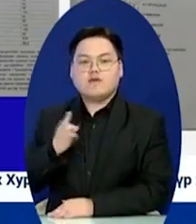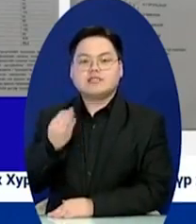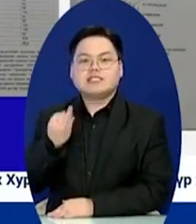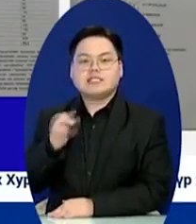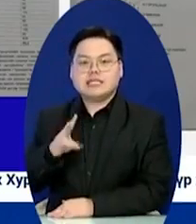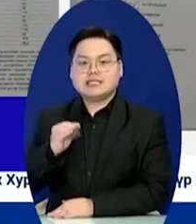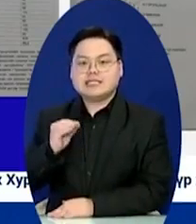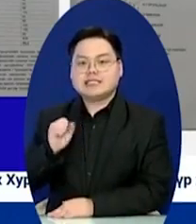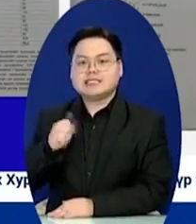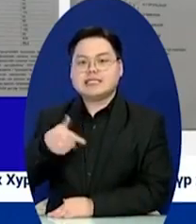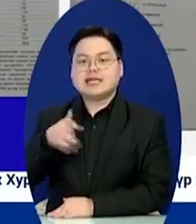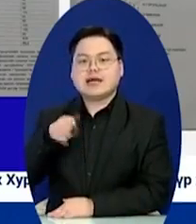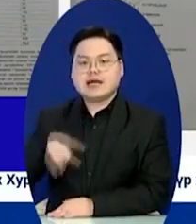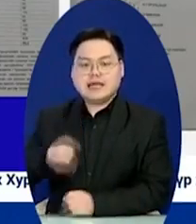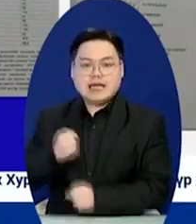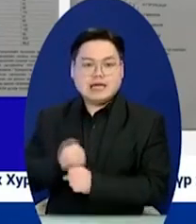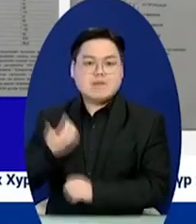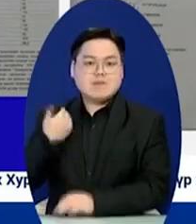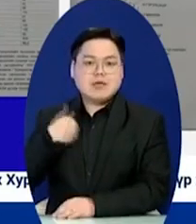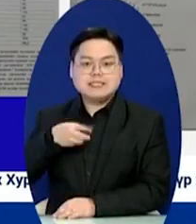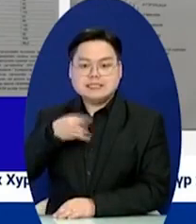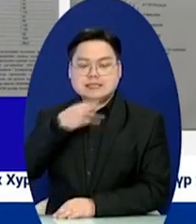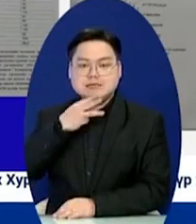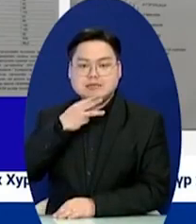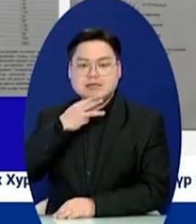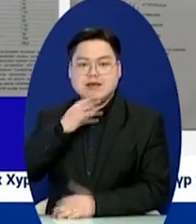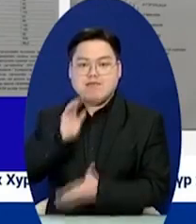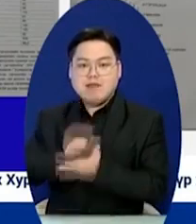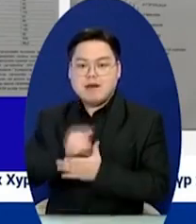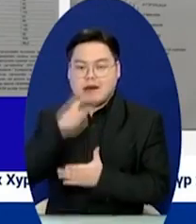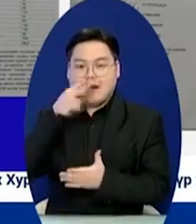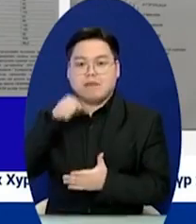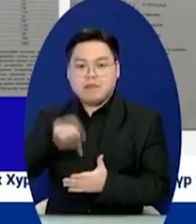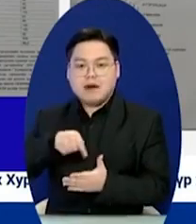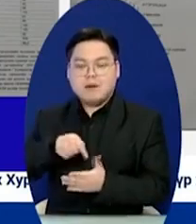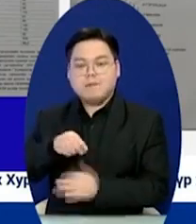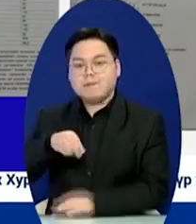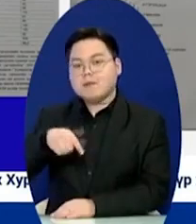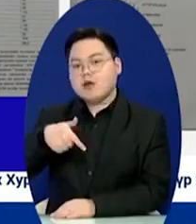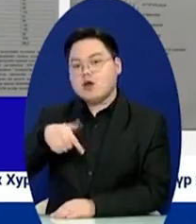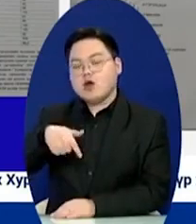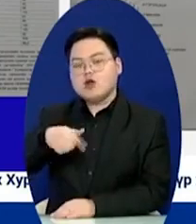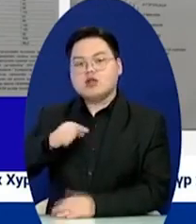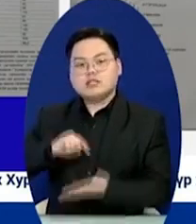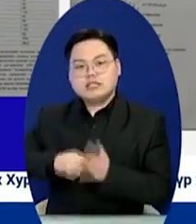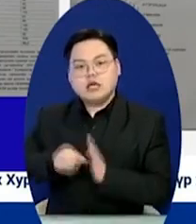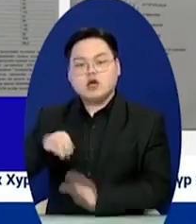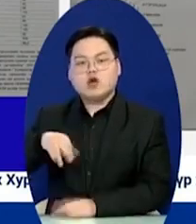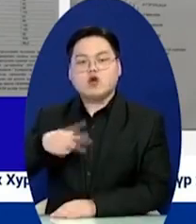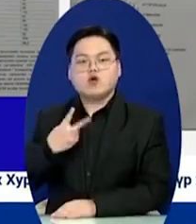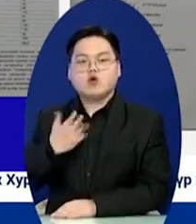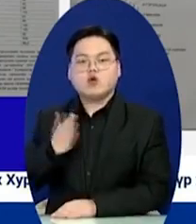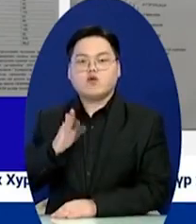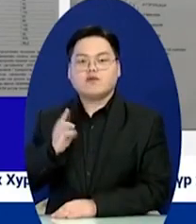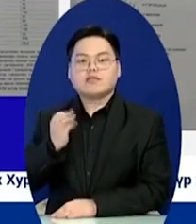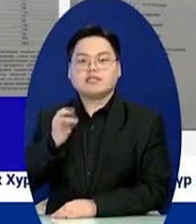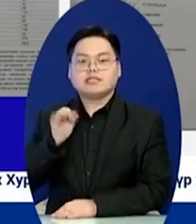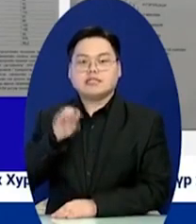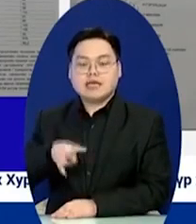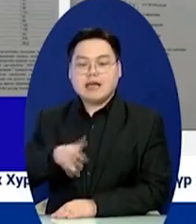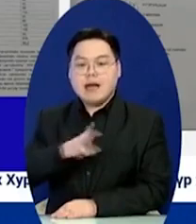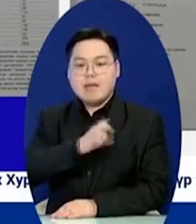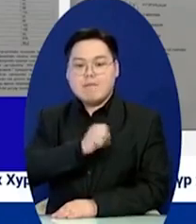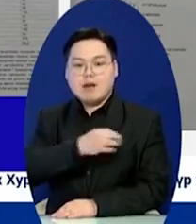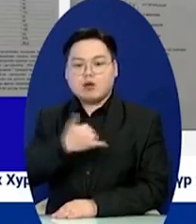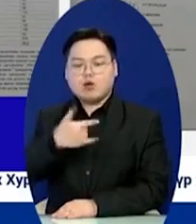гэх мэдээлэл энэ бичиг баримтаар гарч ирсэн. Гээд төвшин жаргал гэдэг нь Баттулга сайдын туслахаар ажиллаж